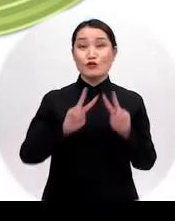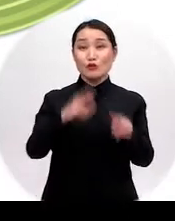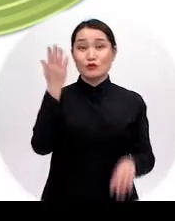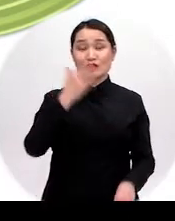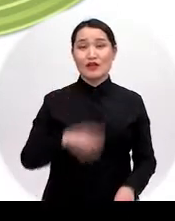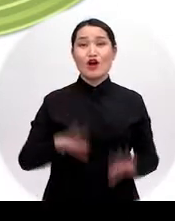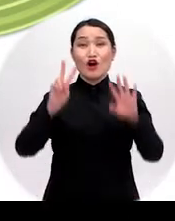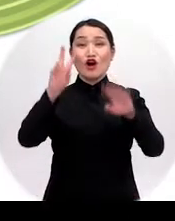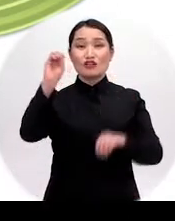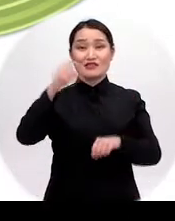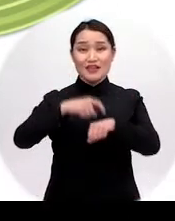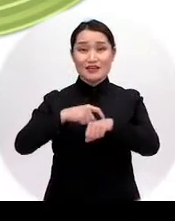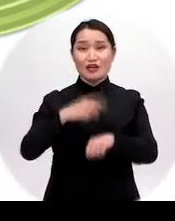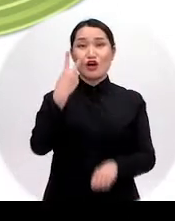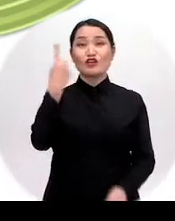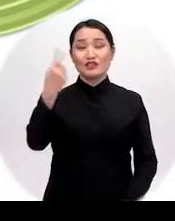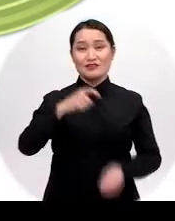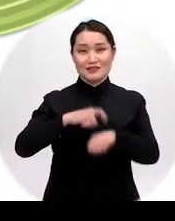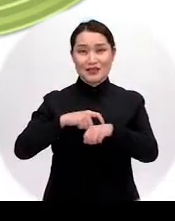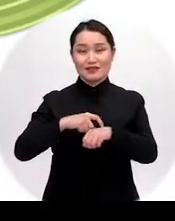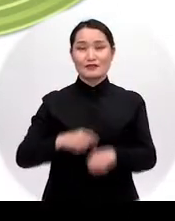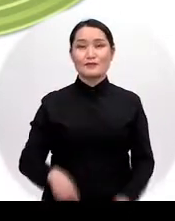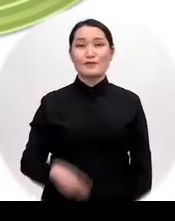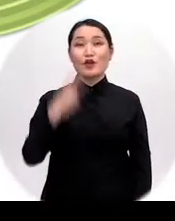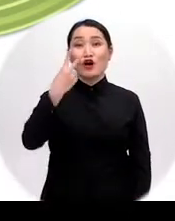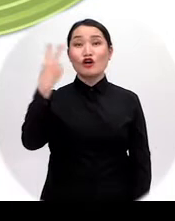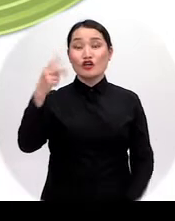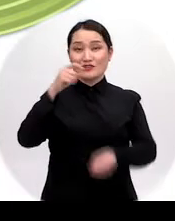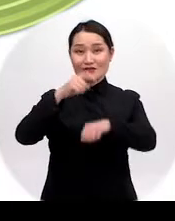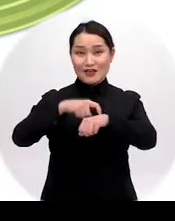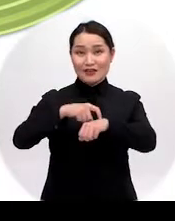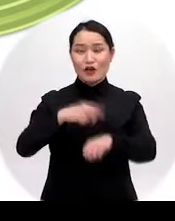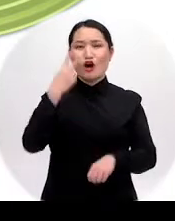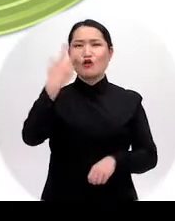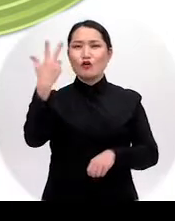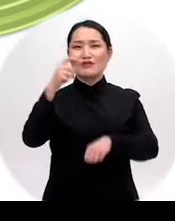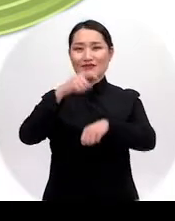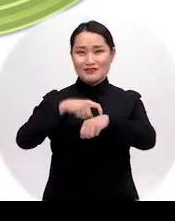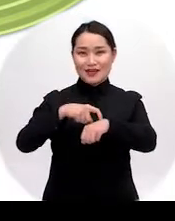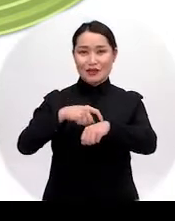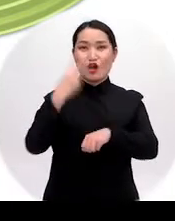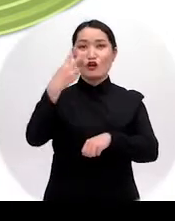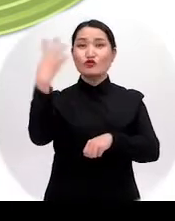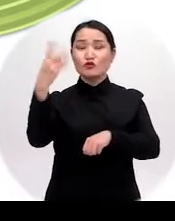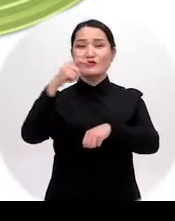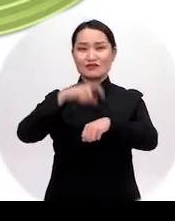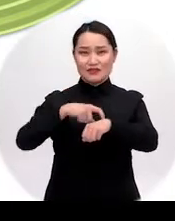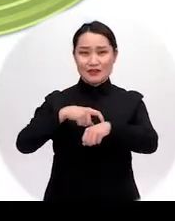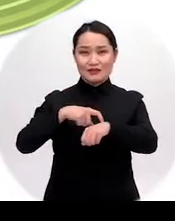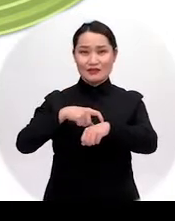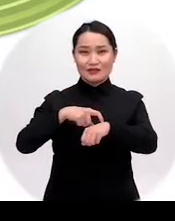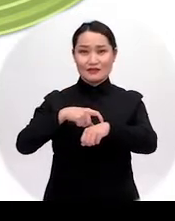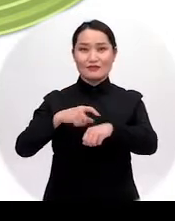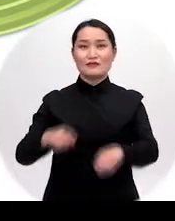уншия. 20 цаг, 21 цаг, 22 цаг, 23 цаг, 24 цаг